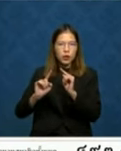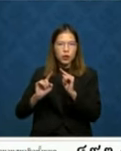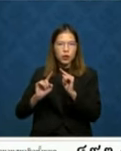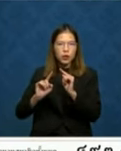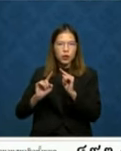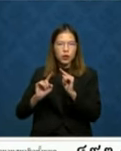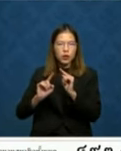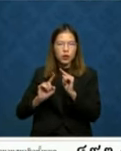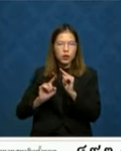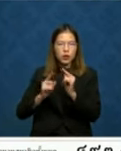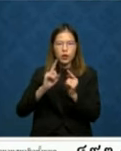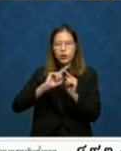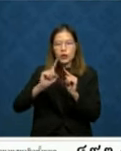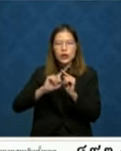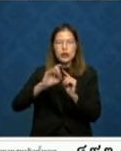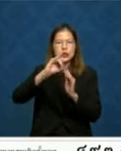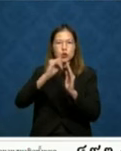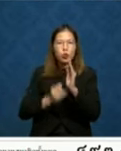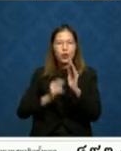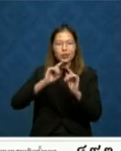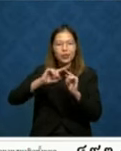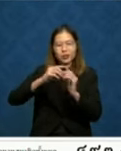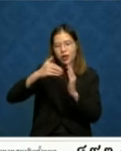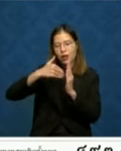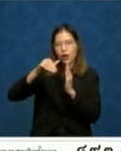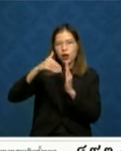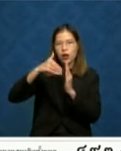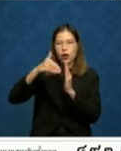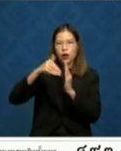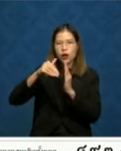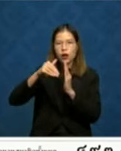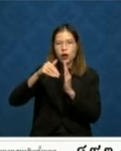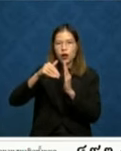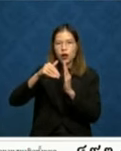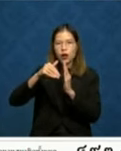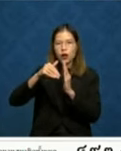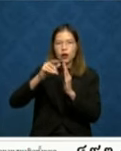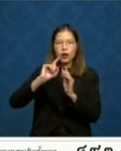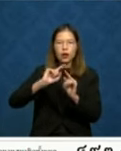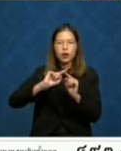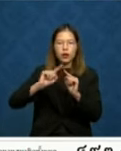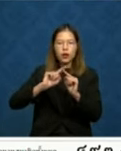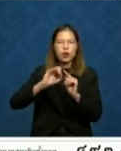ทัยไปจนถึงภาคอีสานตอนบนเพชรบูรณ์จังหวัดเลย